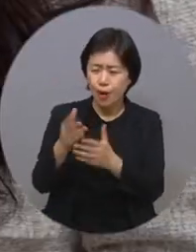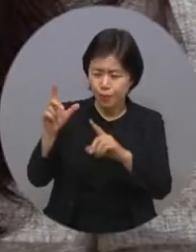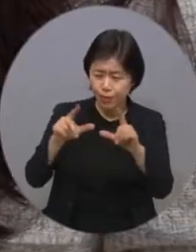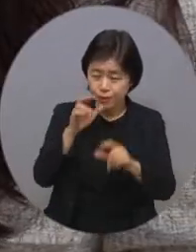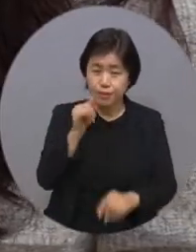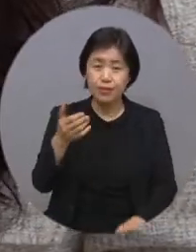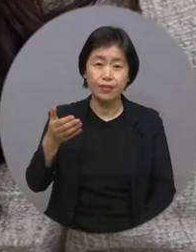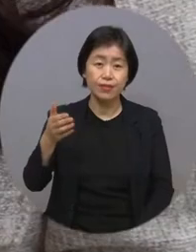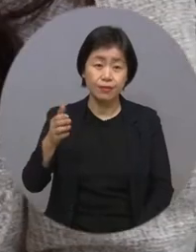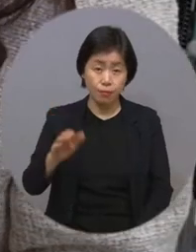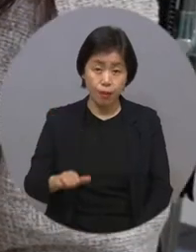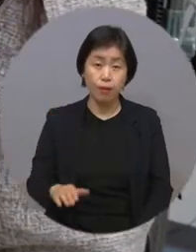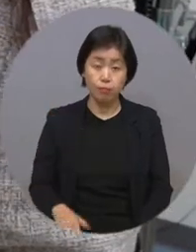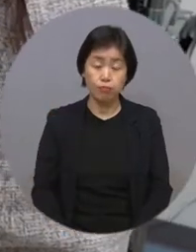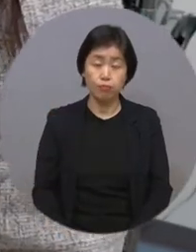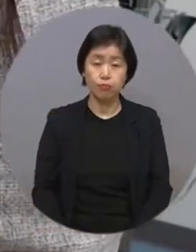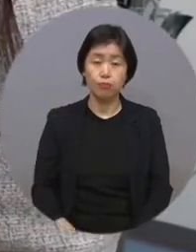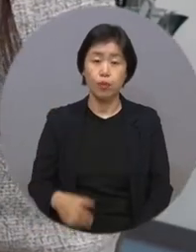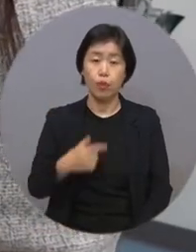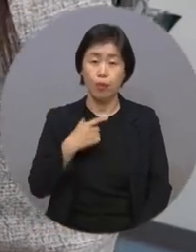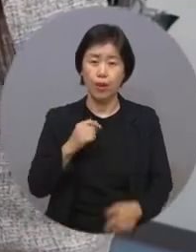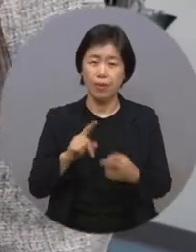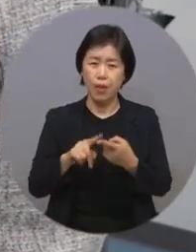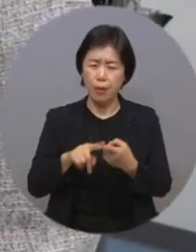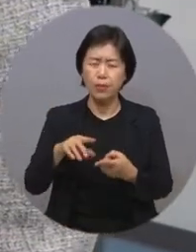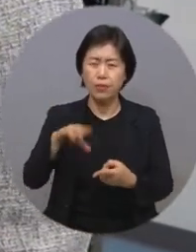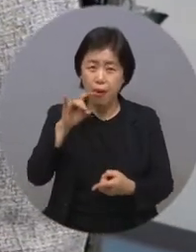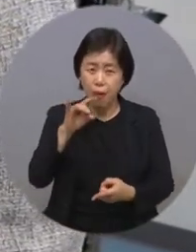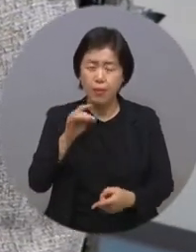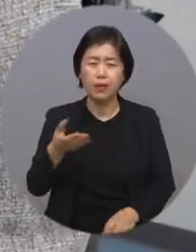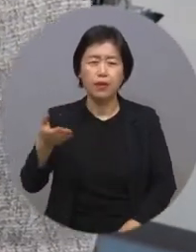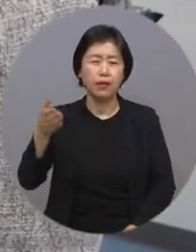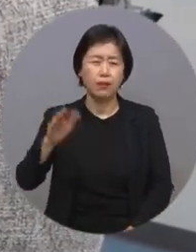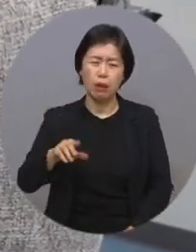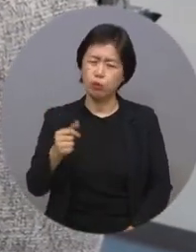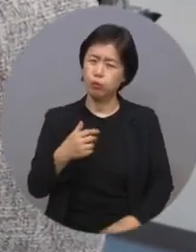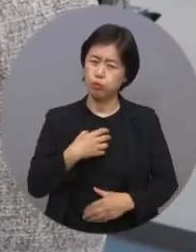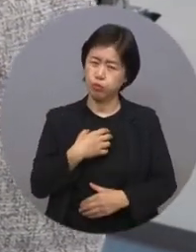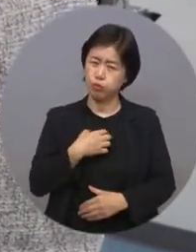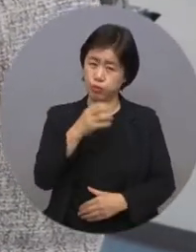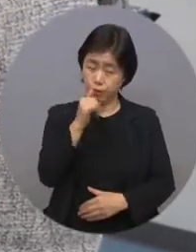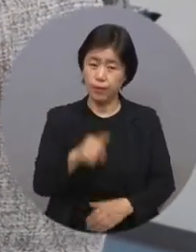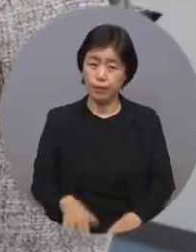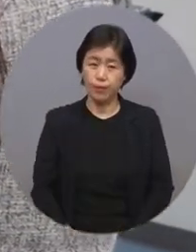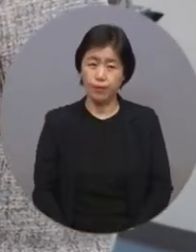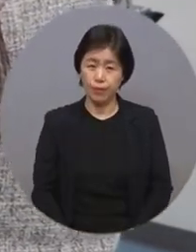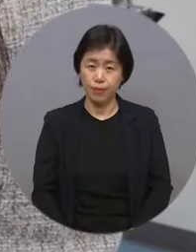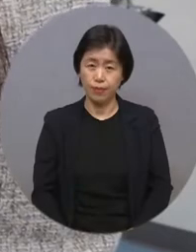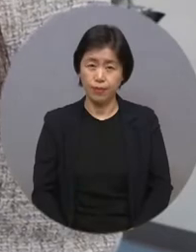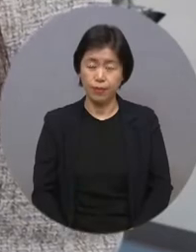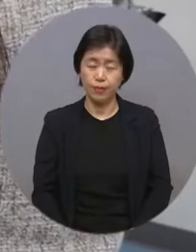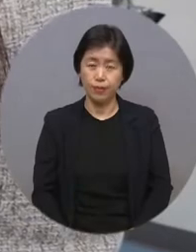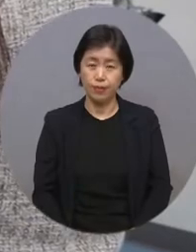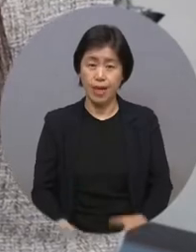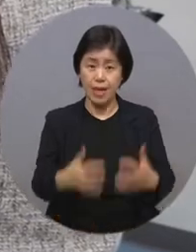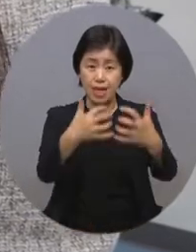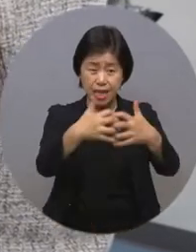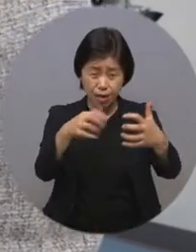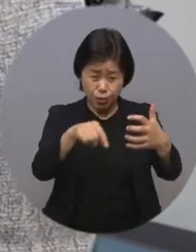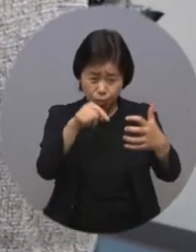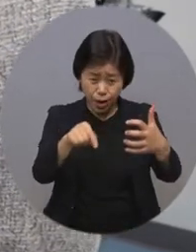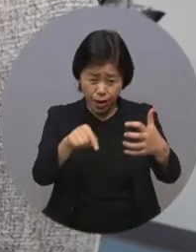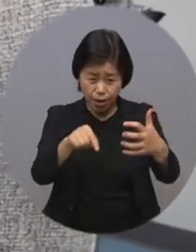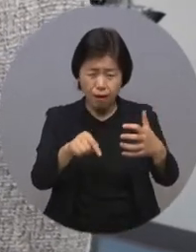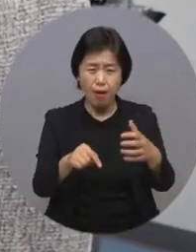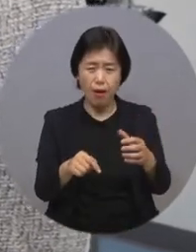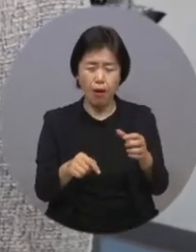하시는데, 이렇게 해서 하시는 분도 아~ 계시는데, 네, 이게 되게 위험한 행동이에요. 사실 이제 아~ 저희가 기계 안으로 볼트가 들어가면 이제 기계를 다 뜯어내는